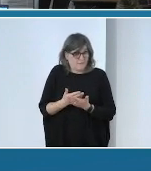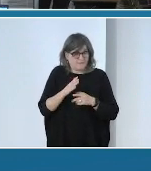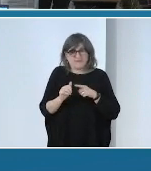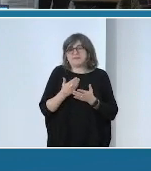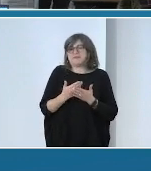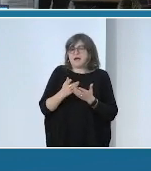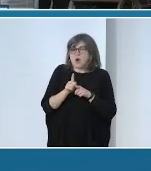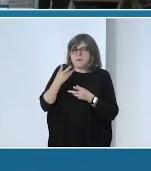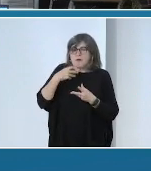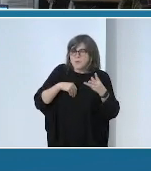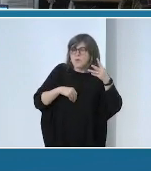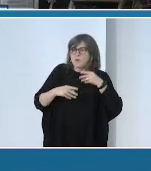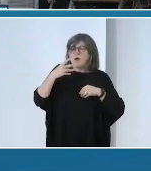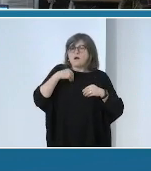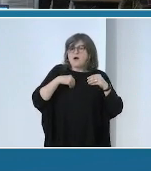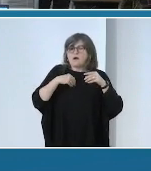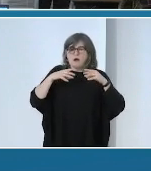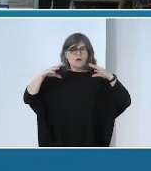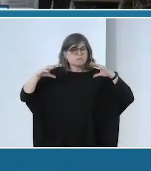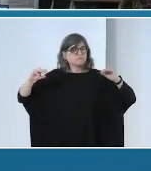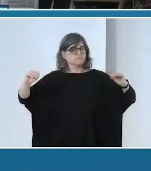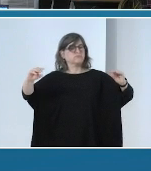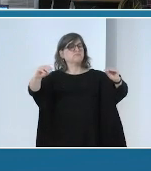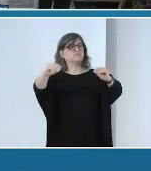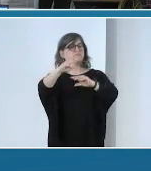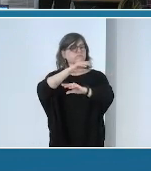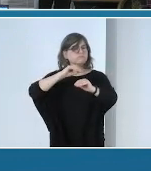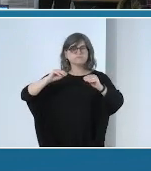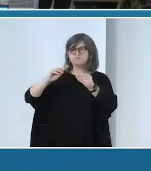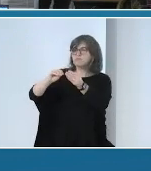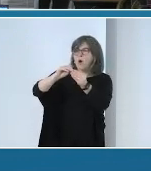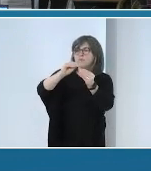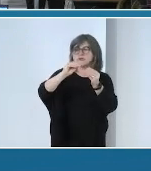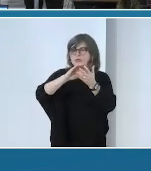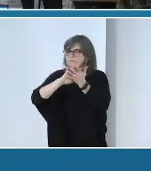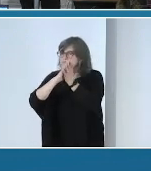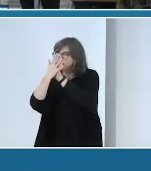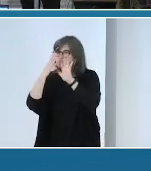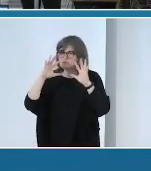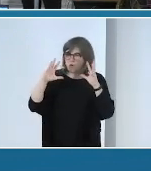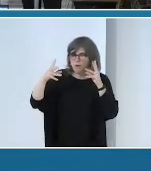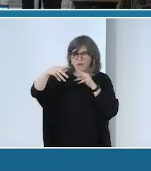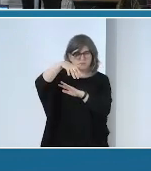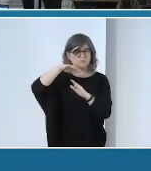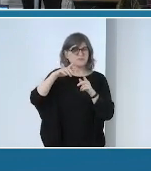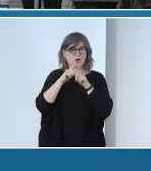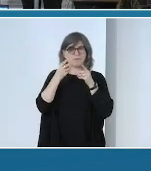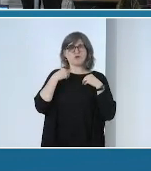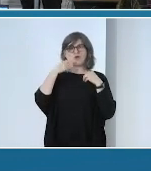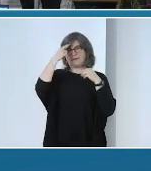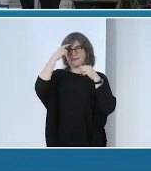les transformations de ces objets dans le monde, et petit à petit, il va acquérir une mentalisation,